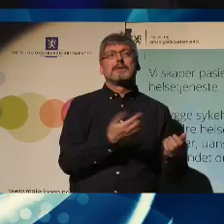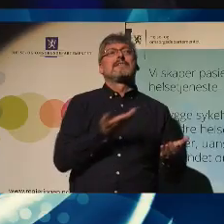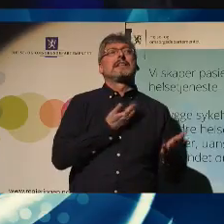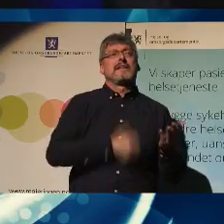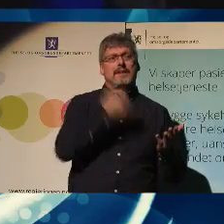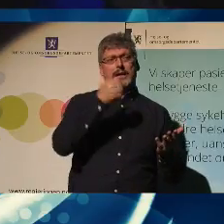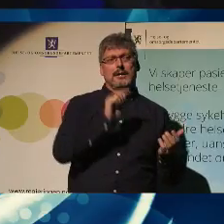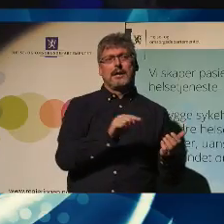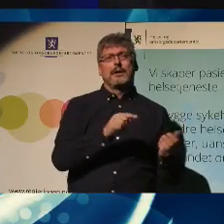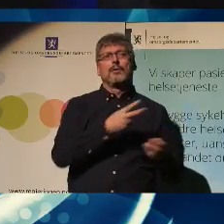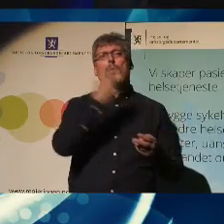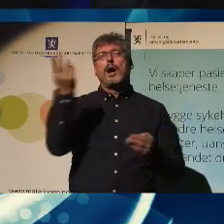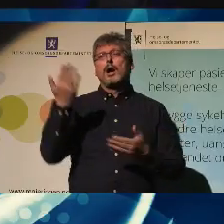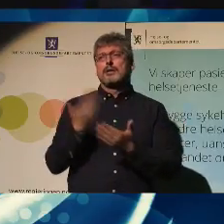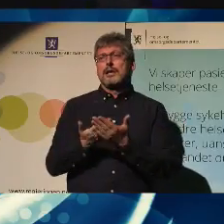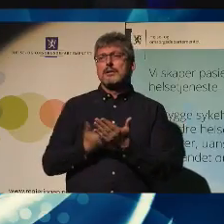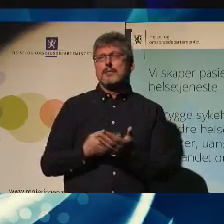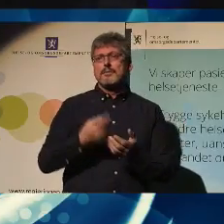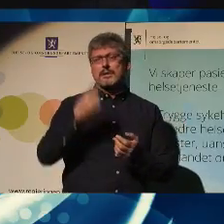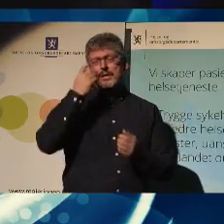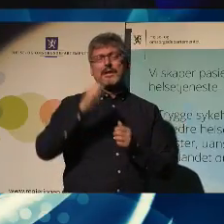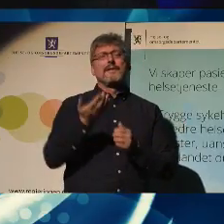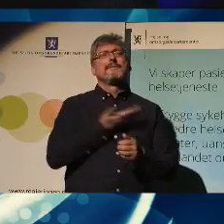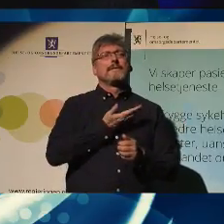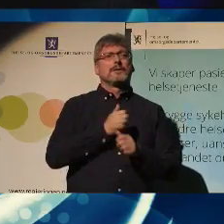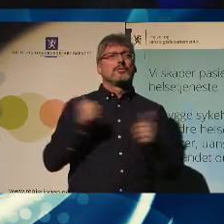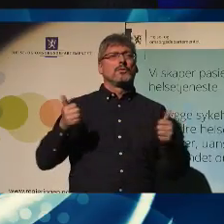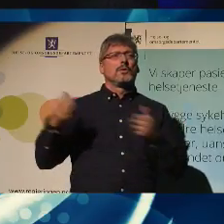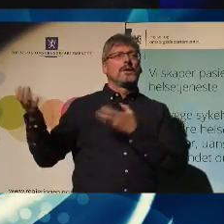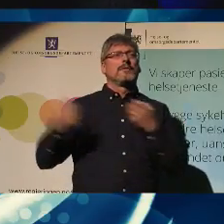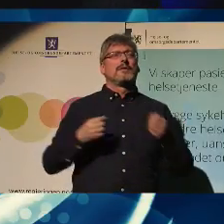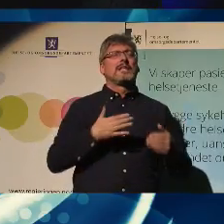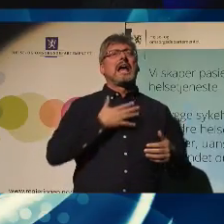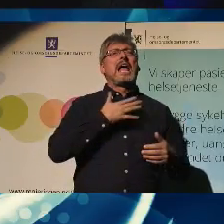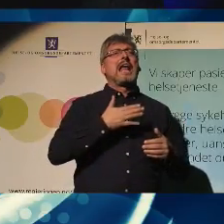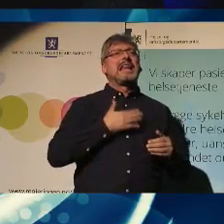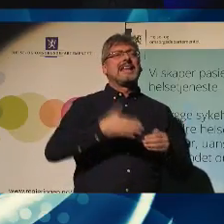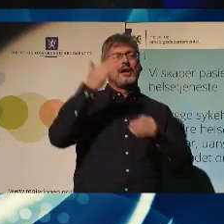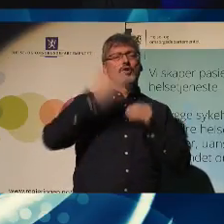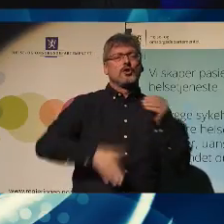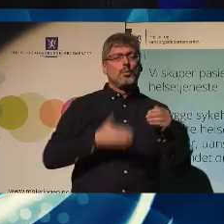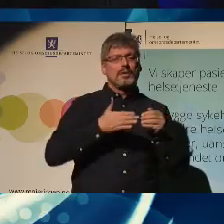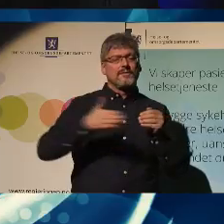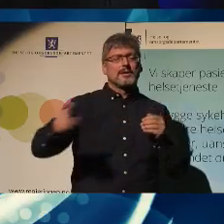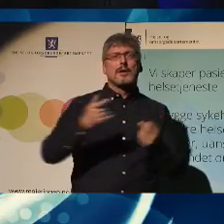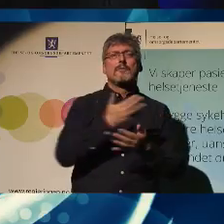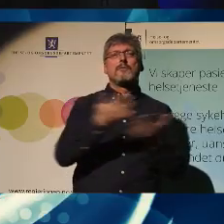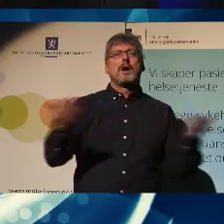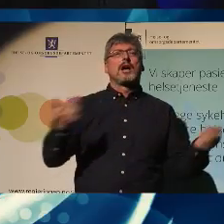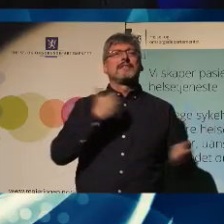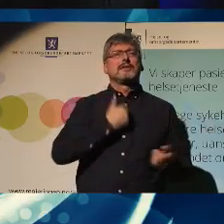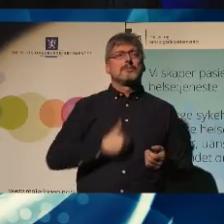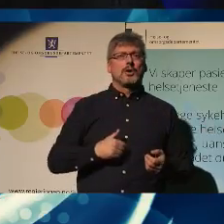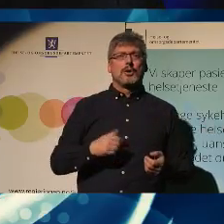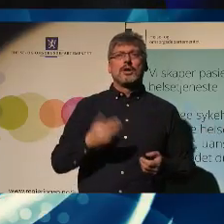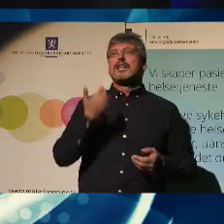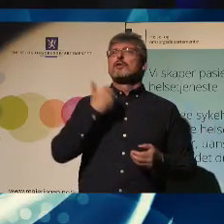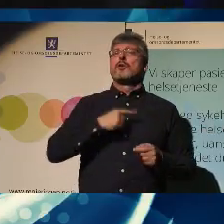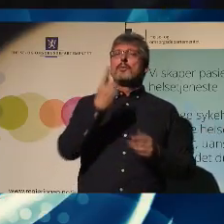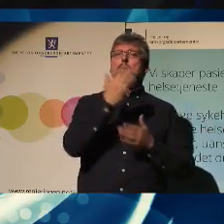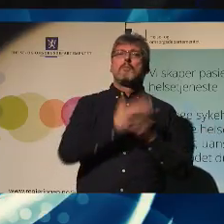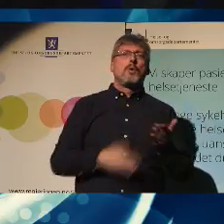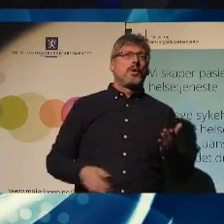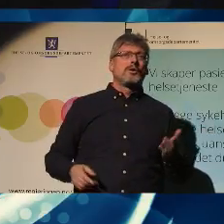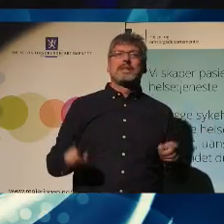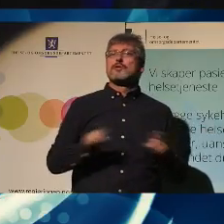annet eksempel hvor jeg mener at det en betydelig mangel, det i livets sluttfase. Veldig mange av de som dør, de dør på en måte som de